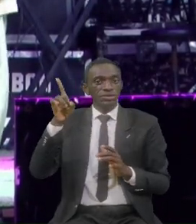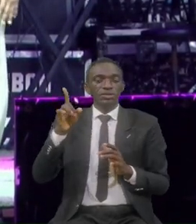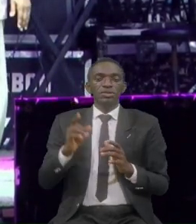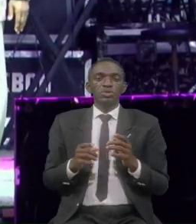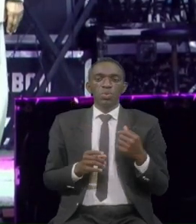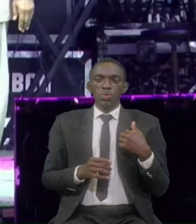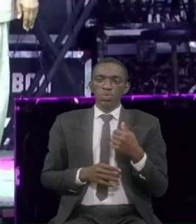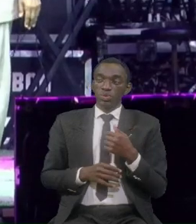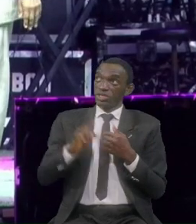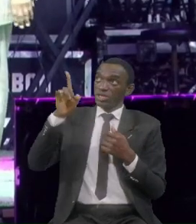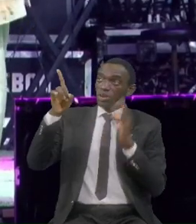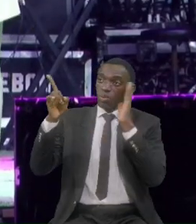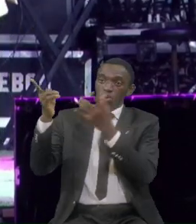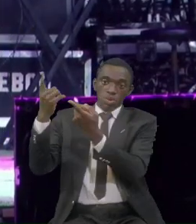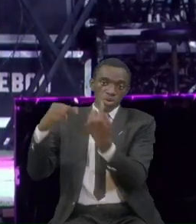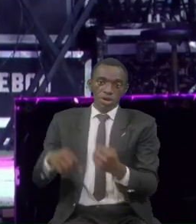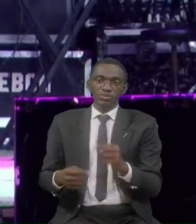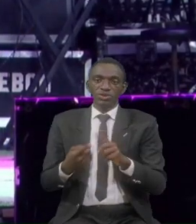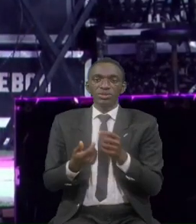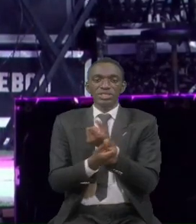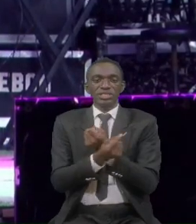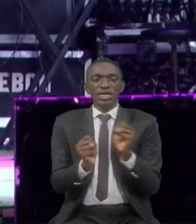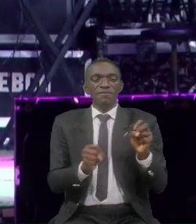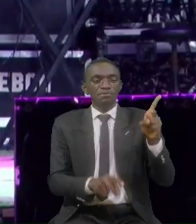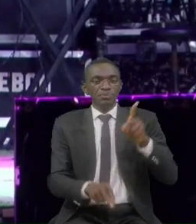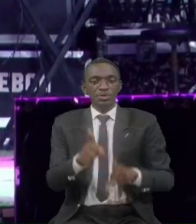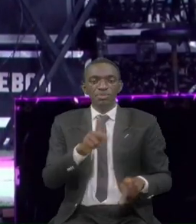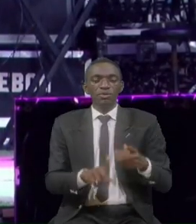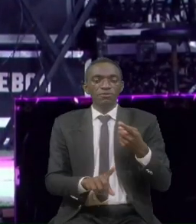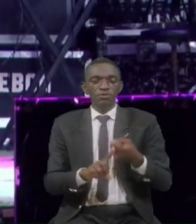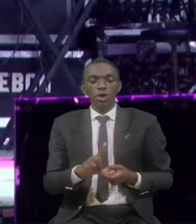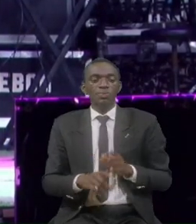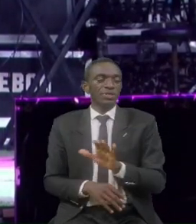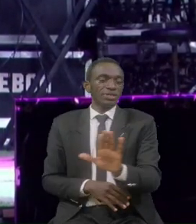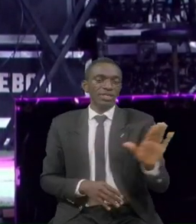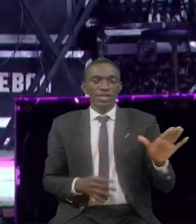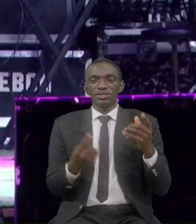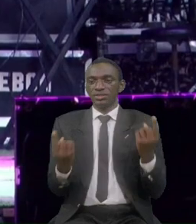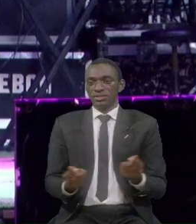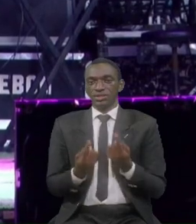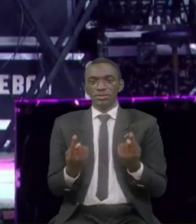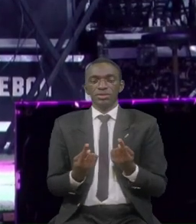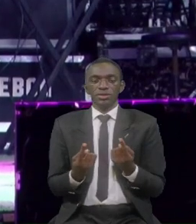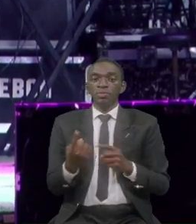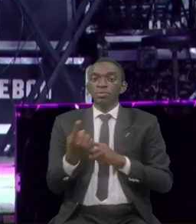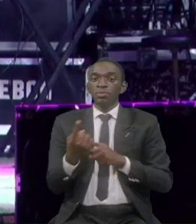people from their sins. Siya ang nagaluwas sa iyang matawag gikan sa ilang masala. When he saves us from sins, sa iyang sa diyang atong gana, we